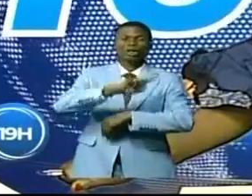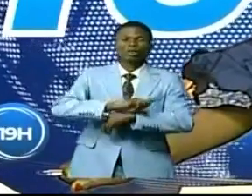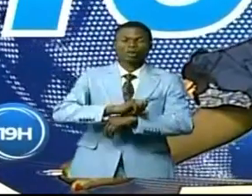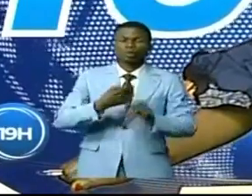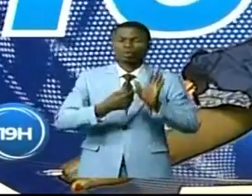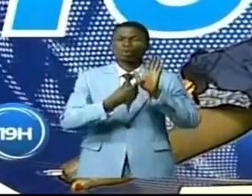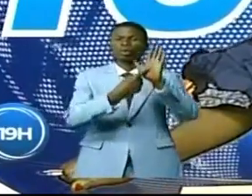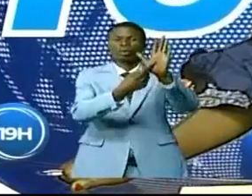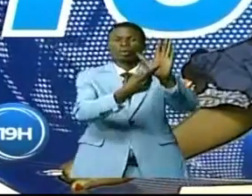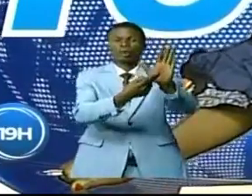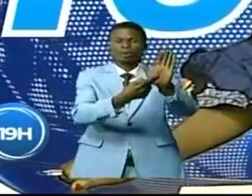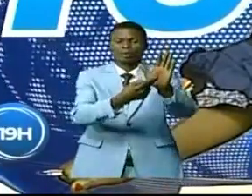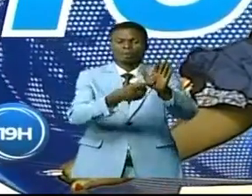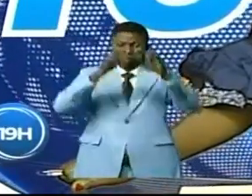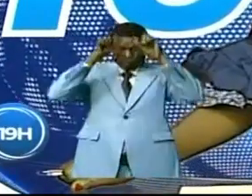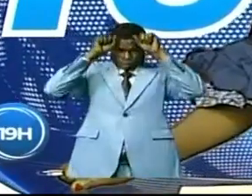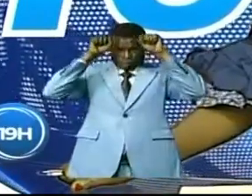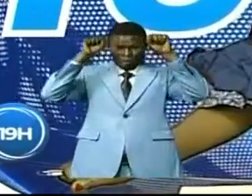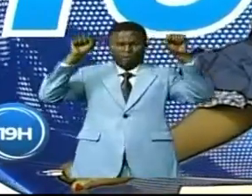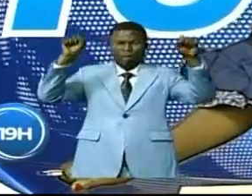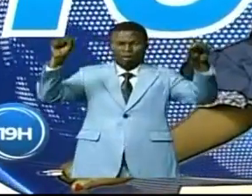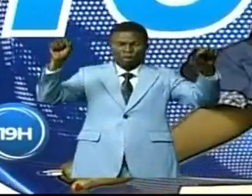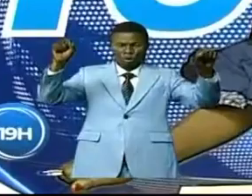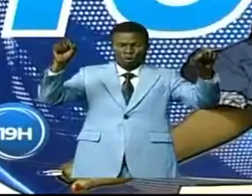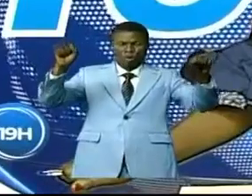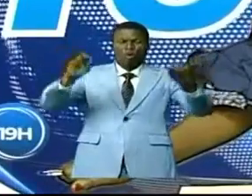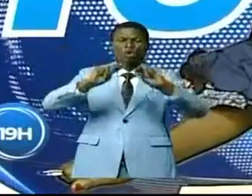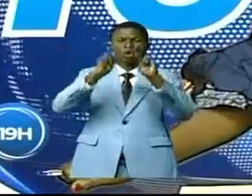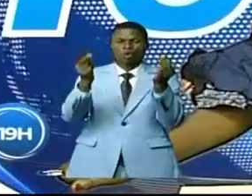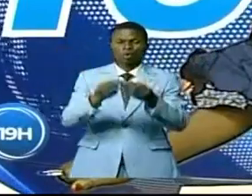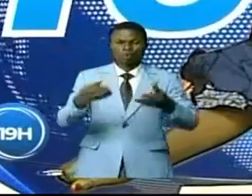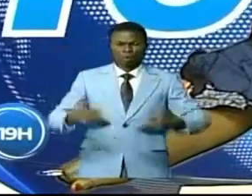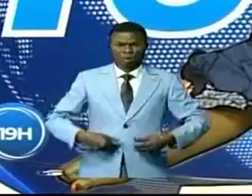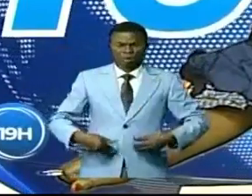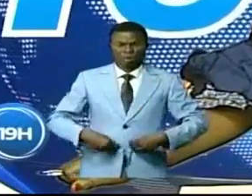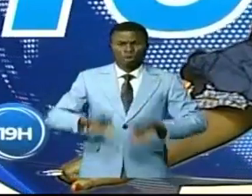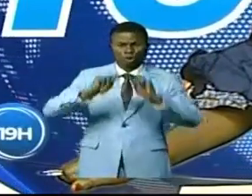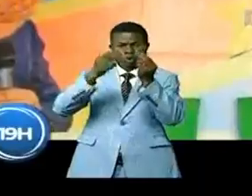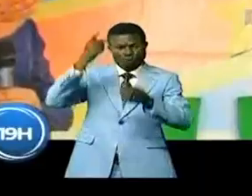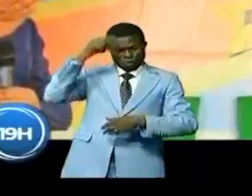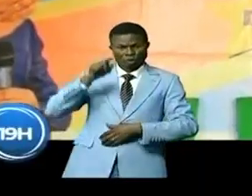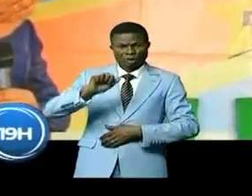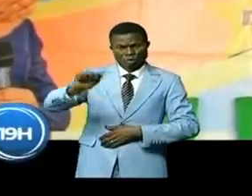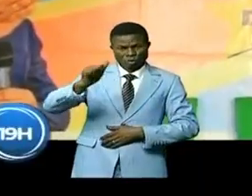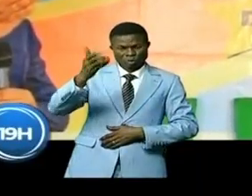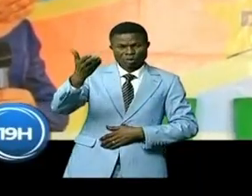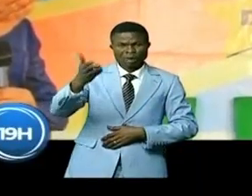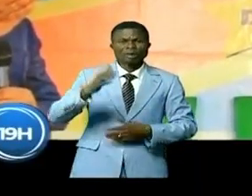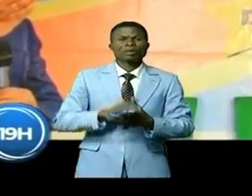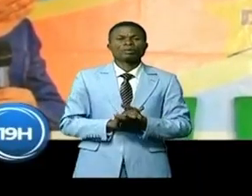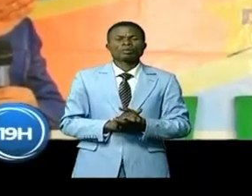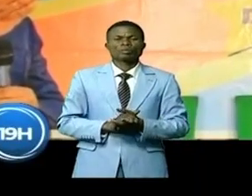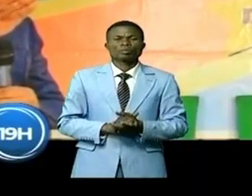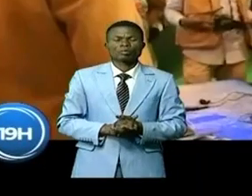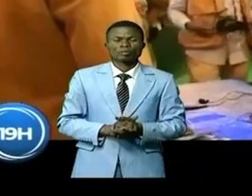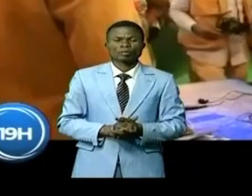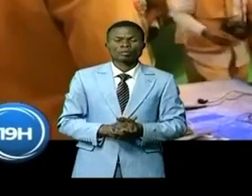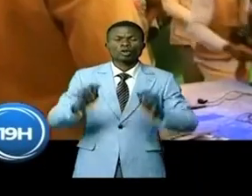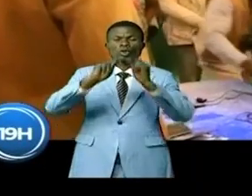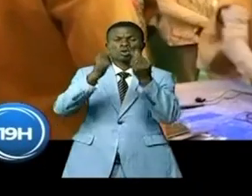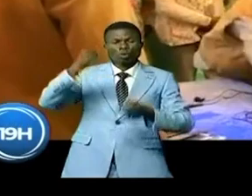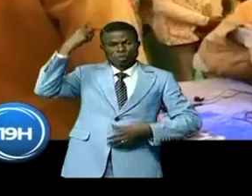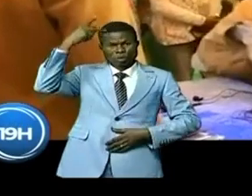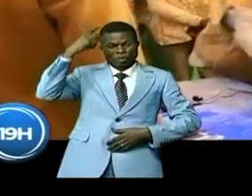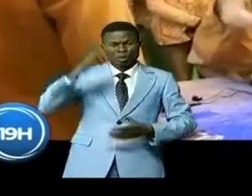présentation du président de la Ligue des jeunes de son parti. Le parti cher à Eugène Diomi Ndongala est déjà